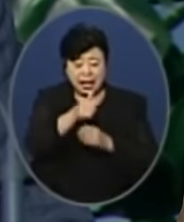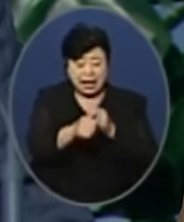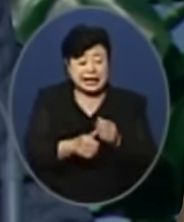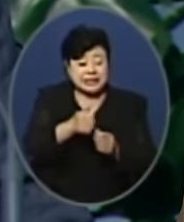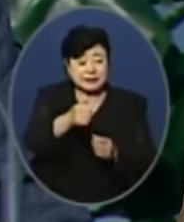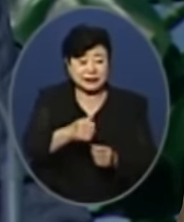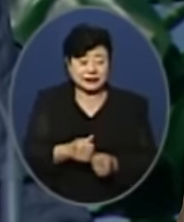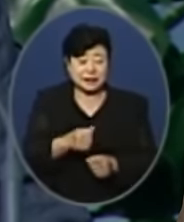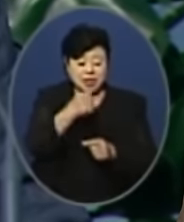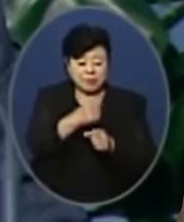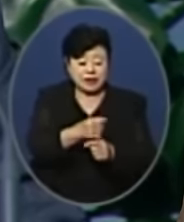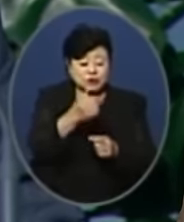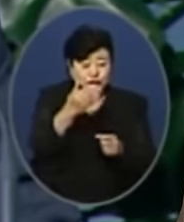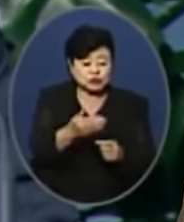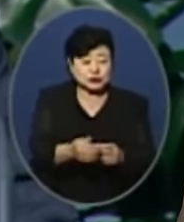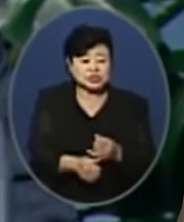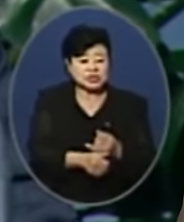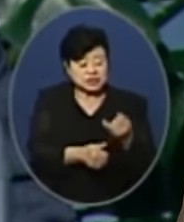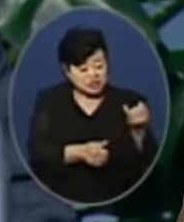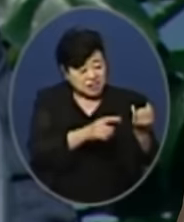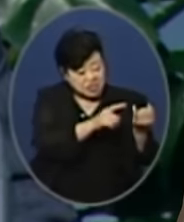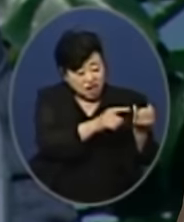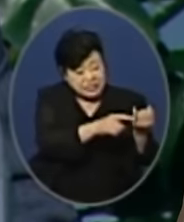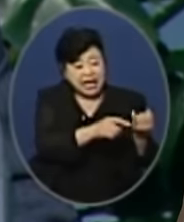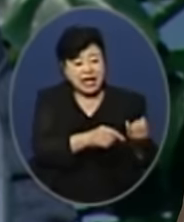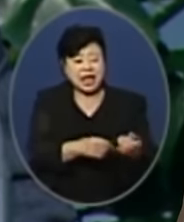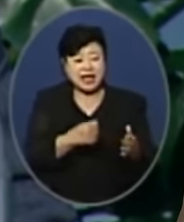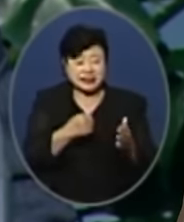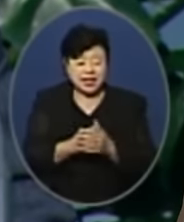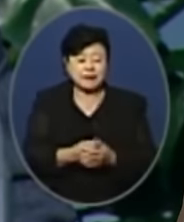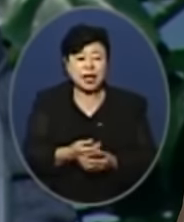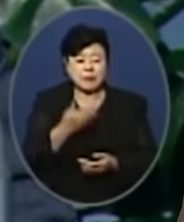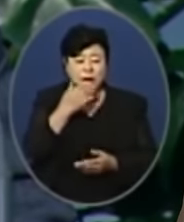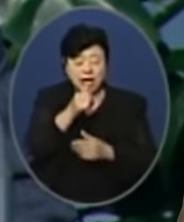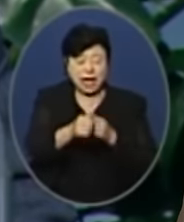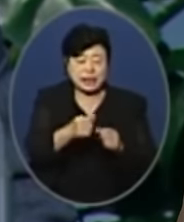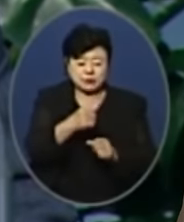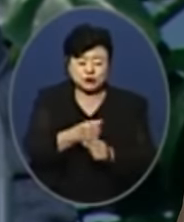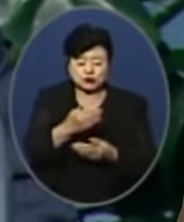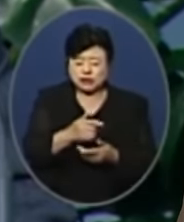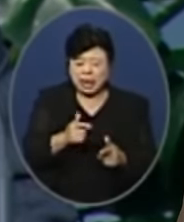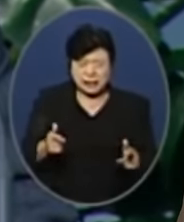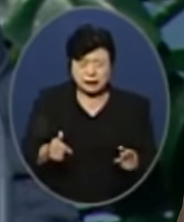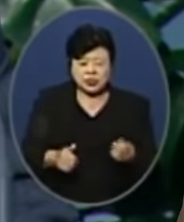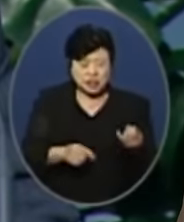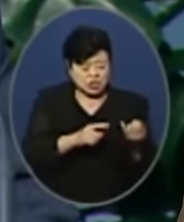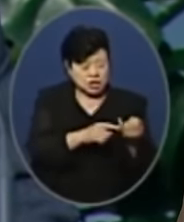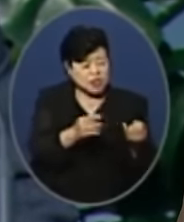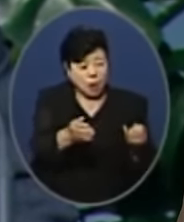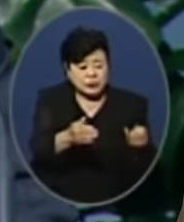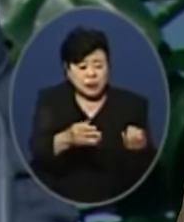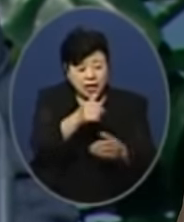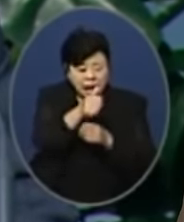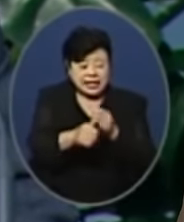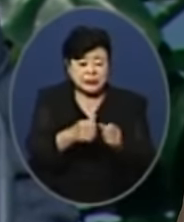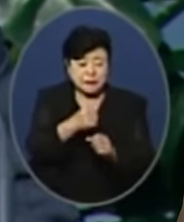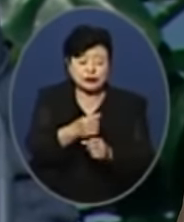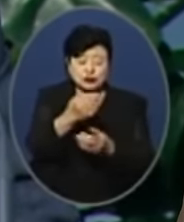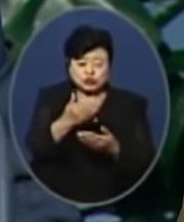하나님이 지어주신 그 여자, 하나님이 안 지어주셨으면 내가 이렇게 안 당할 것인데,